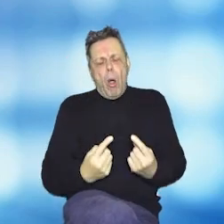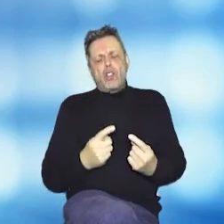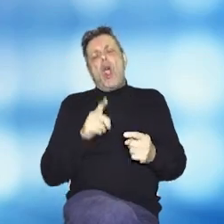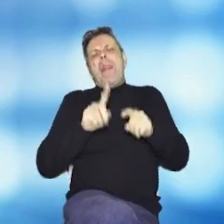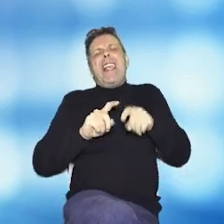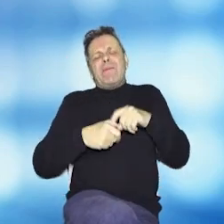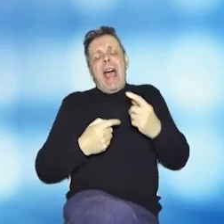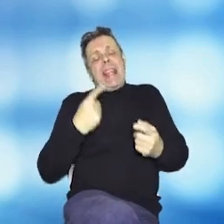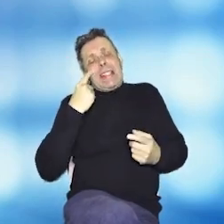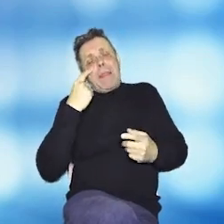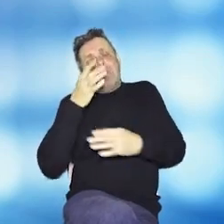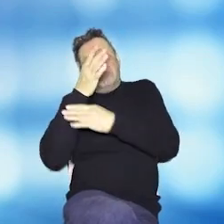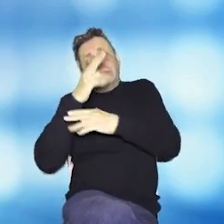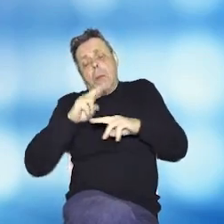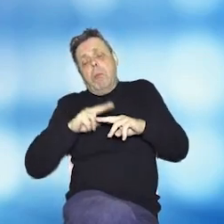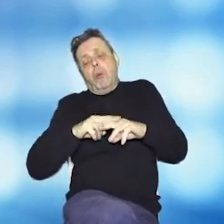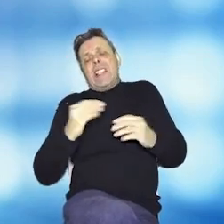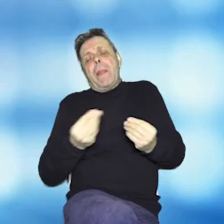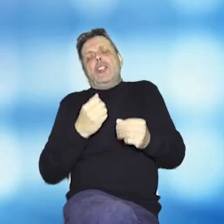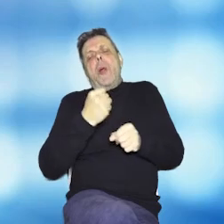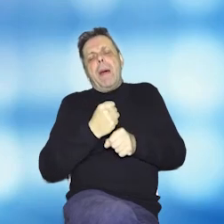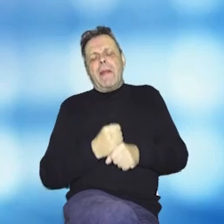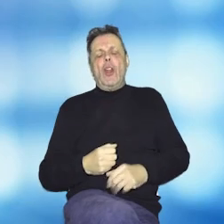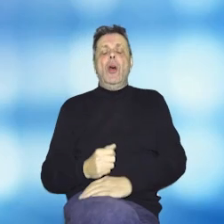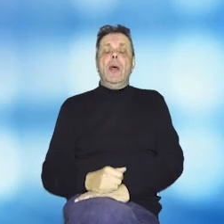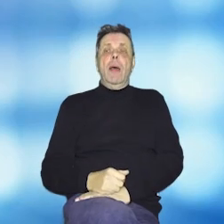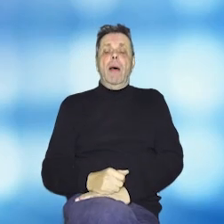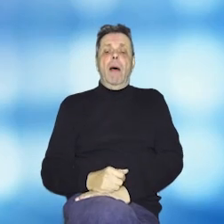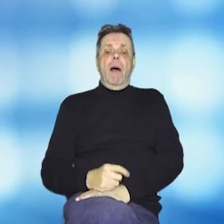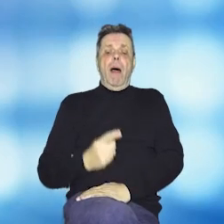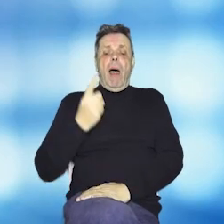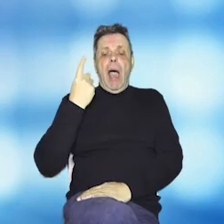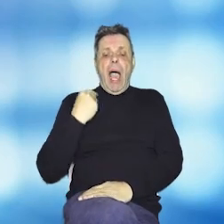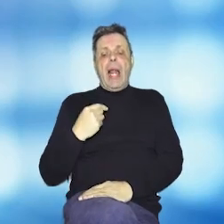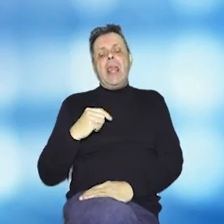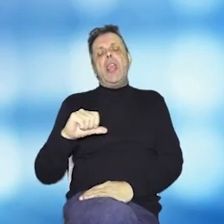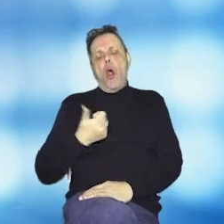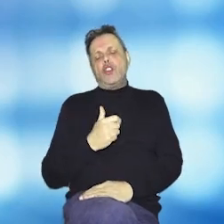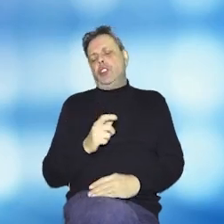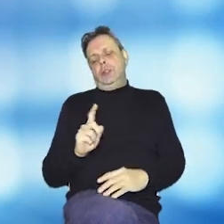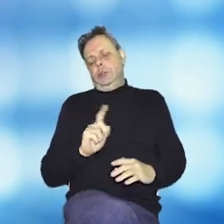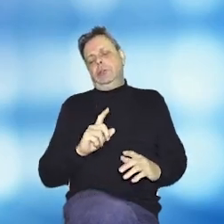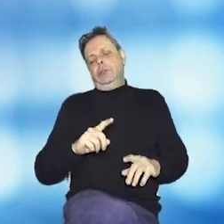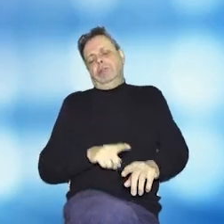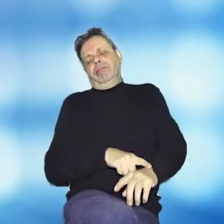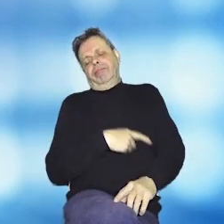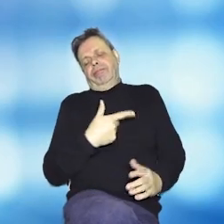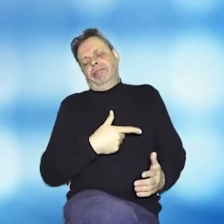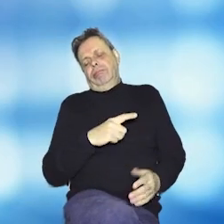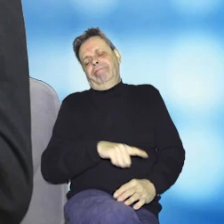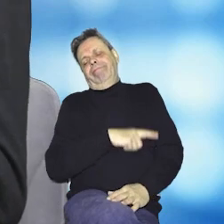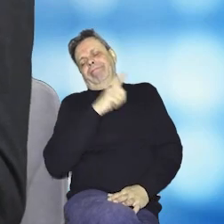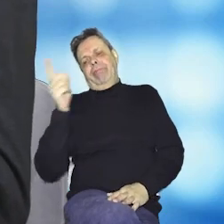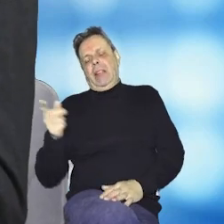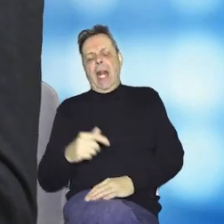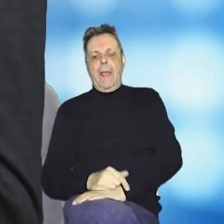tu napraviti evo, malo reda, ali još smo na putu, još to traje.